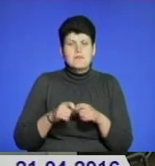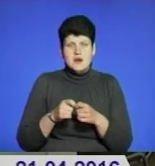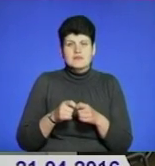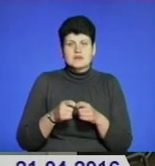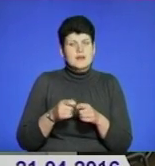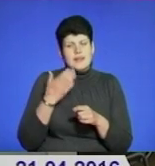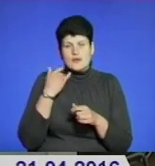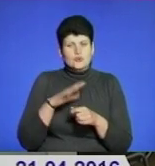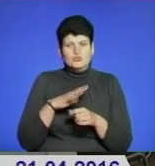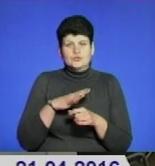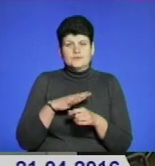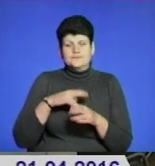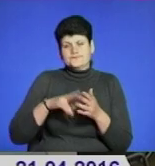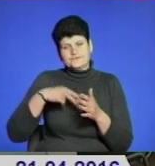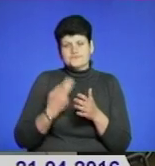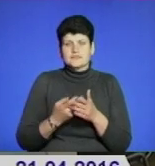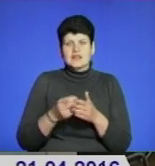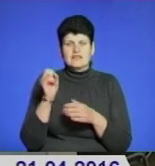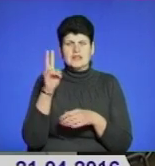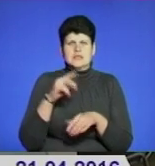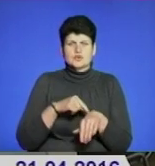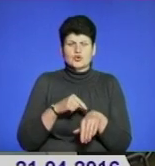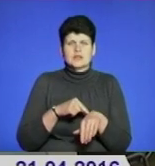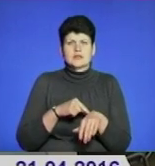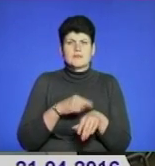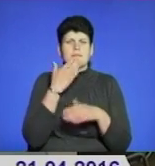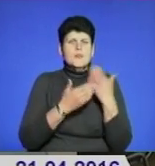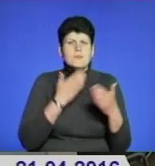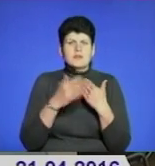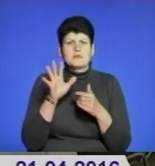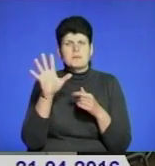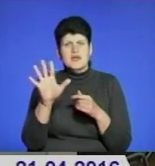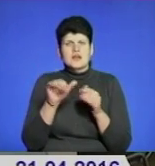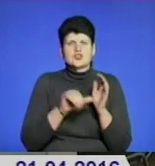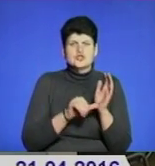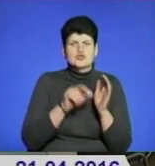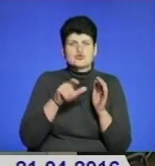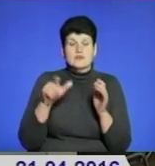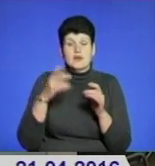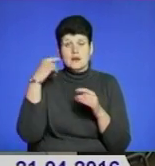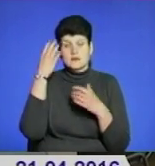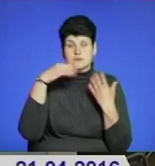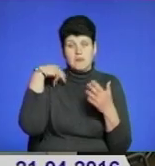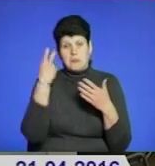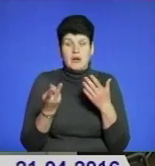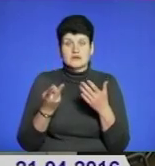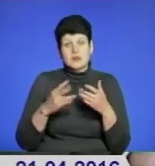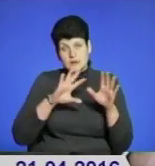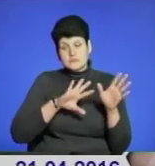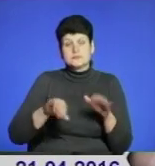було зламатися, подумайте, 12 годин допитую їх, 5 чи 6, то я непритомний падав, але